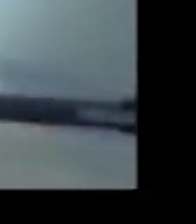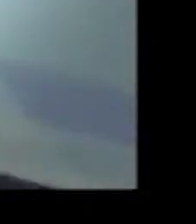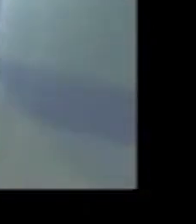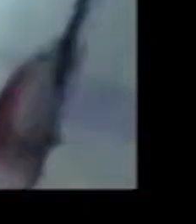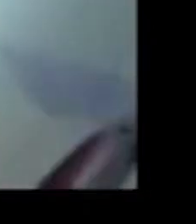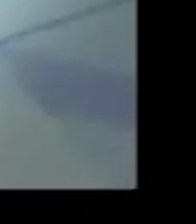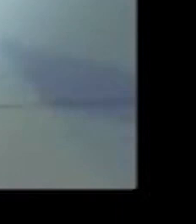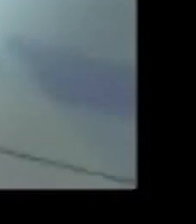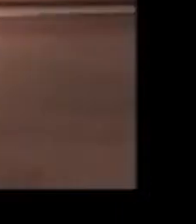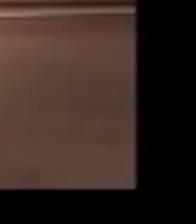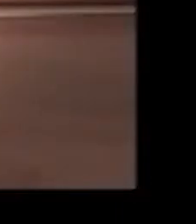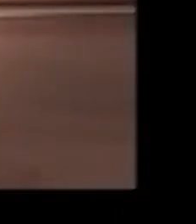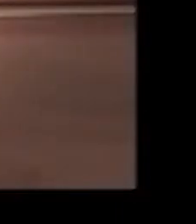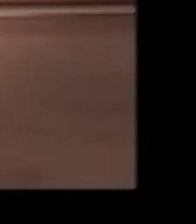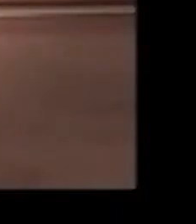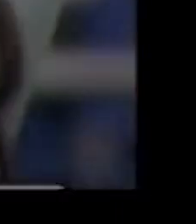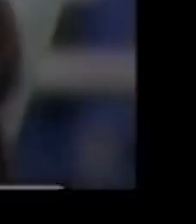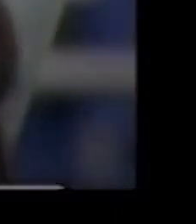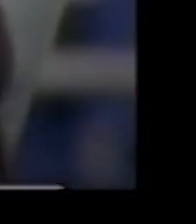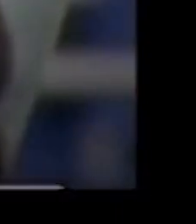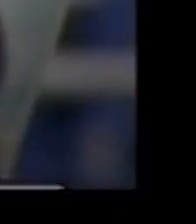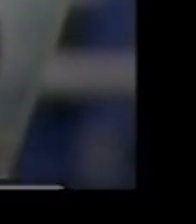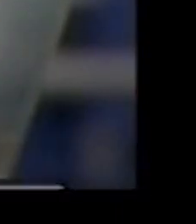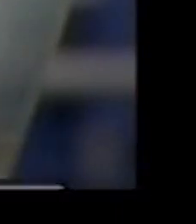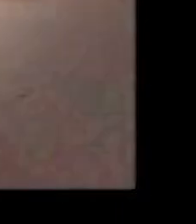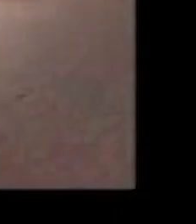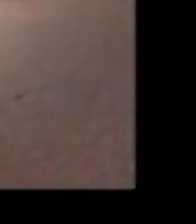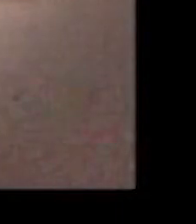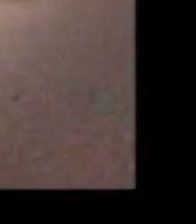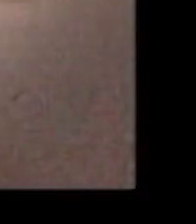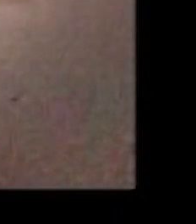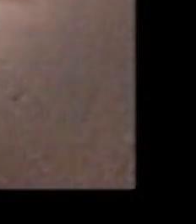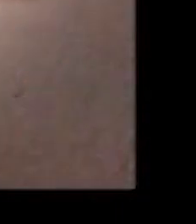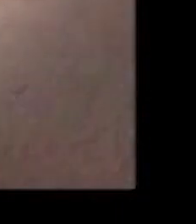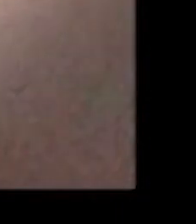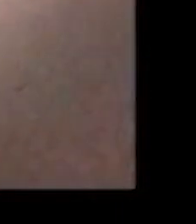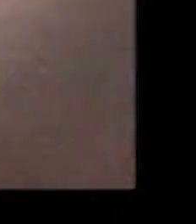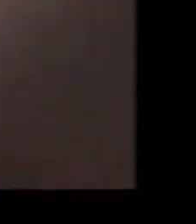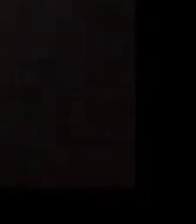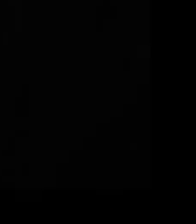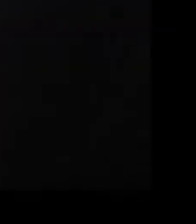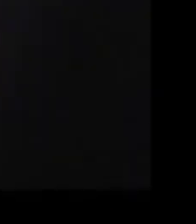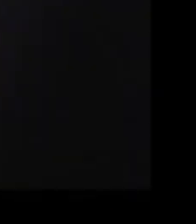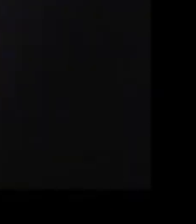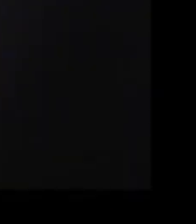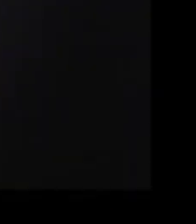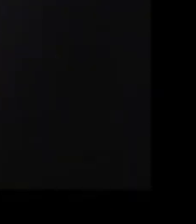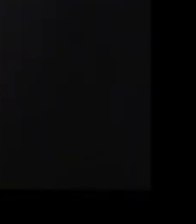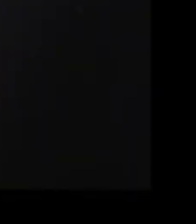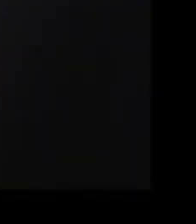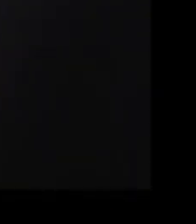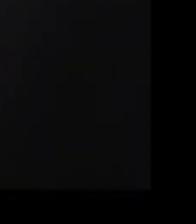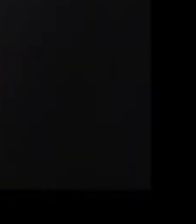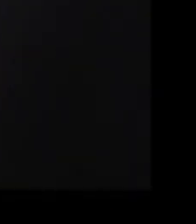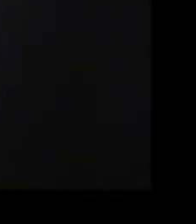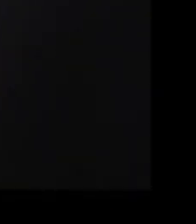ติไทยขึ้นโอลิมปิกสเตเดียมที่ออสเตรเลียได้อย่างเงี้ย ให้โอกาสบุคคลเหล่านี้เพื่อเป็นพลังของสัง